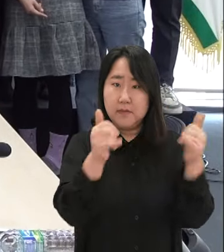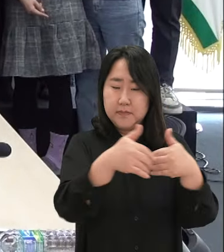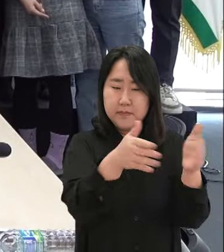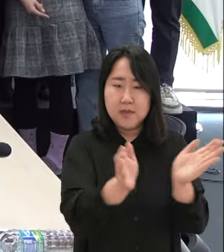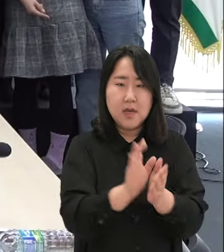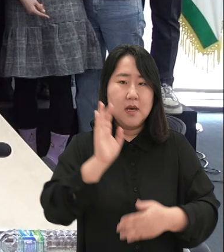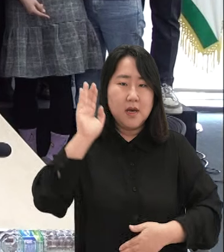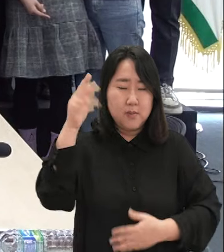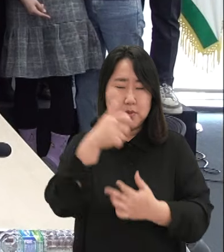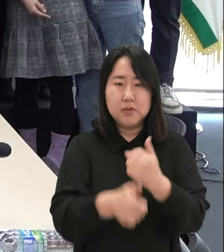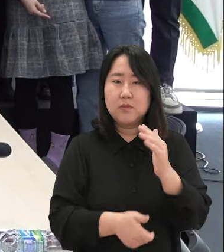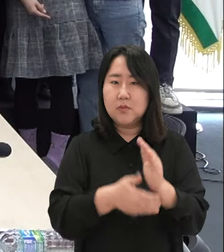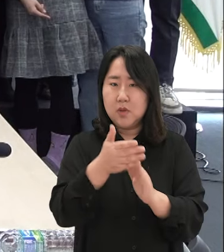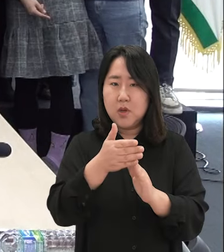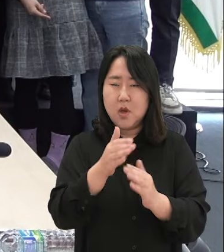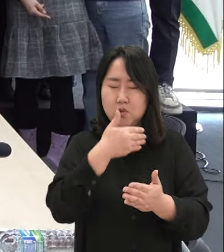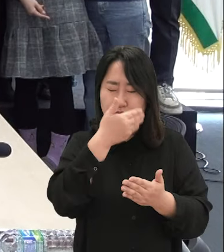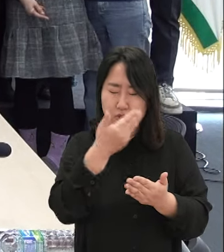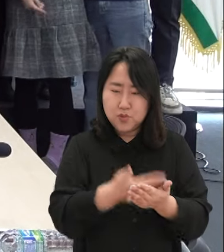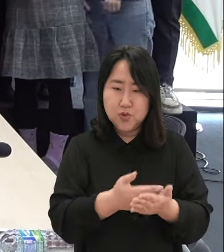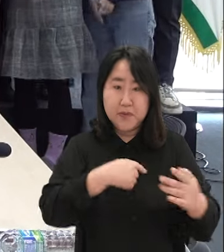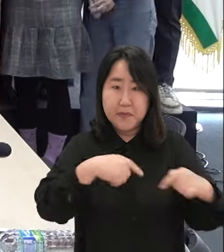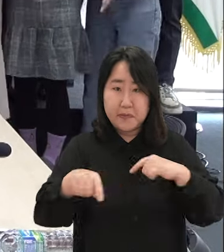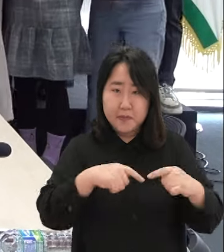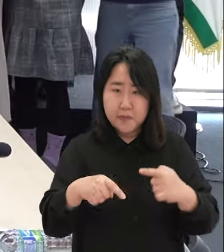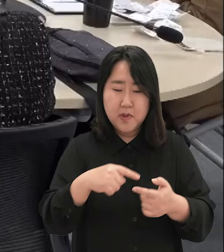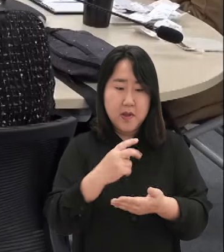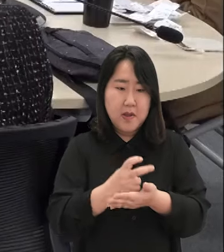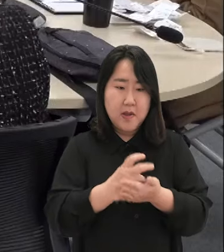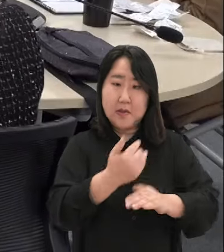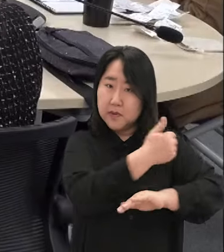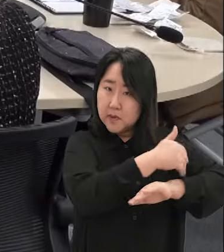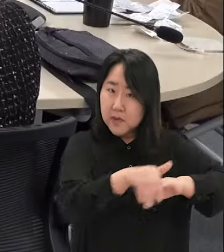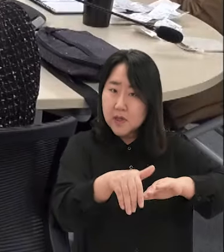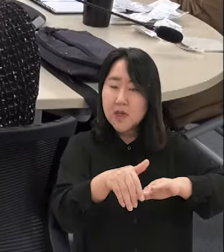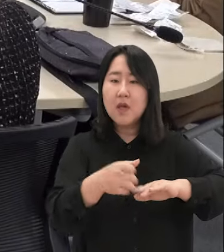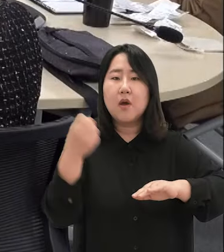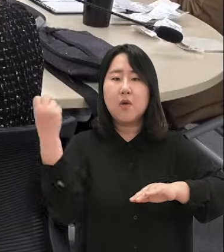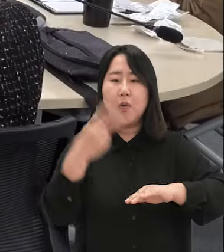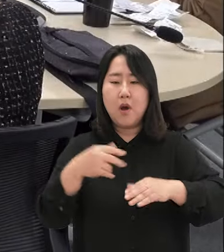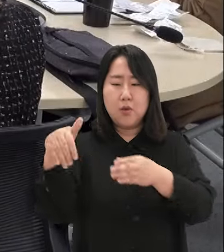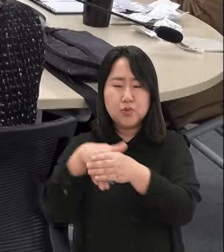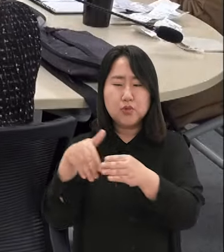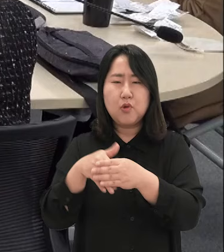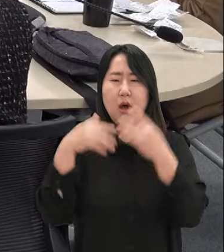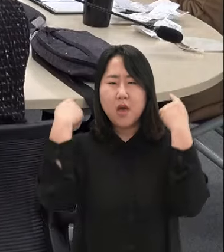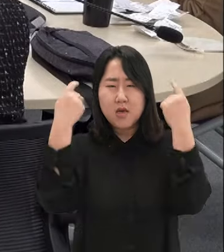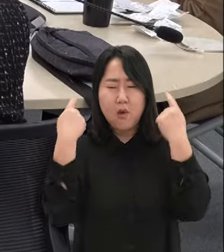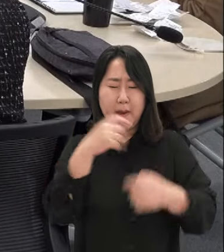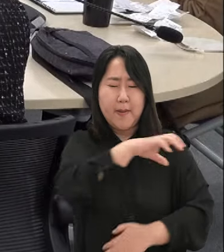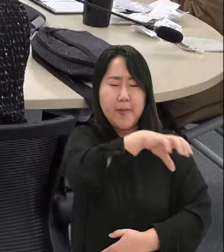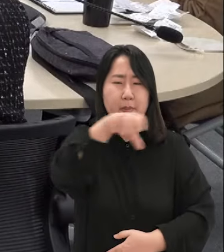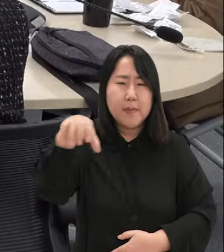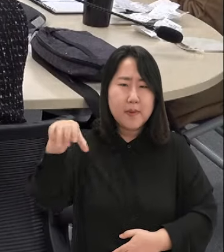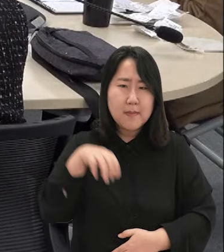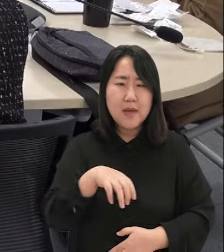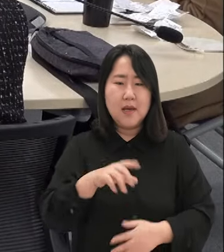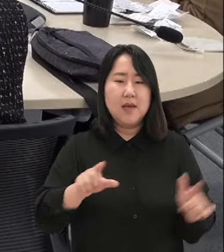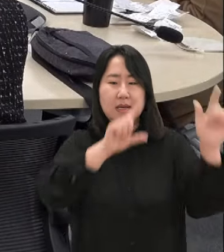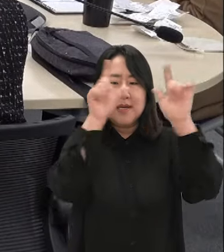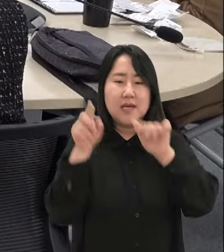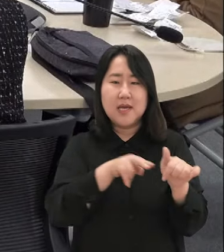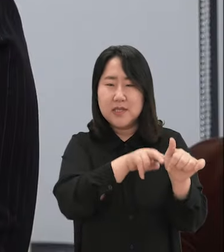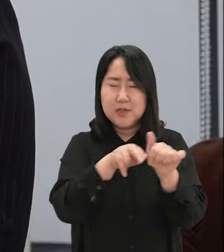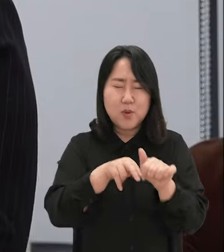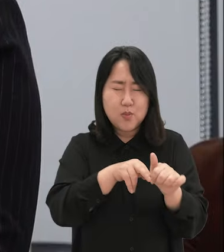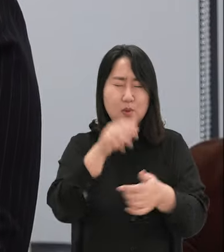기자단은 앞으로 서귀포시의 주요 정책을 비롯해 지역의 곳곳을 누비며 문화와 여행 생활 정보 등 다양한